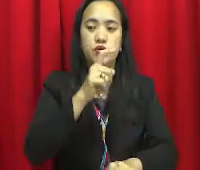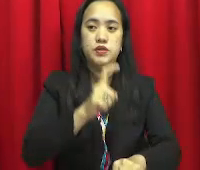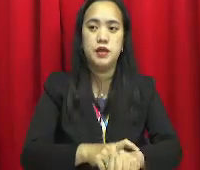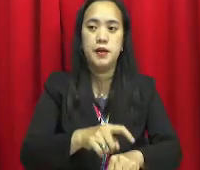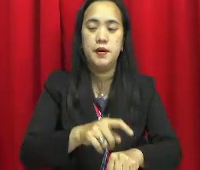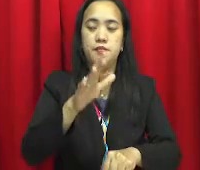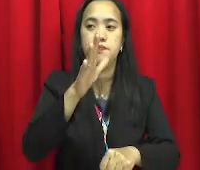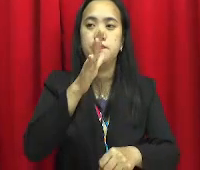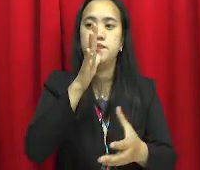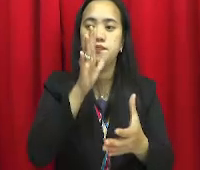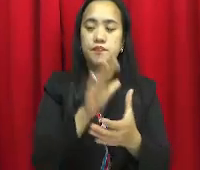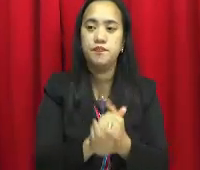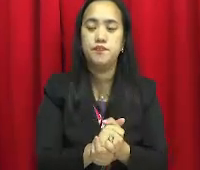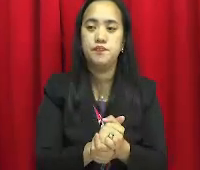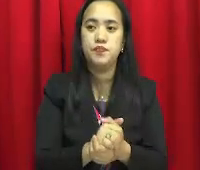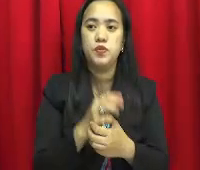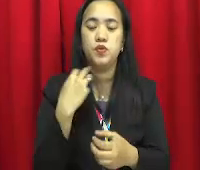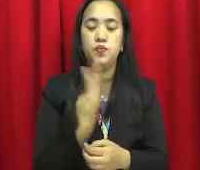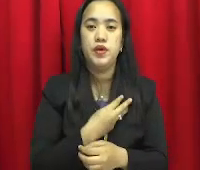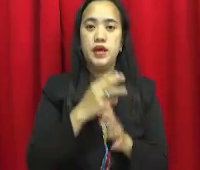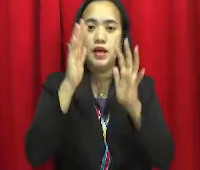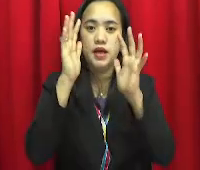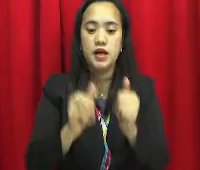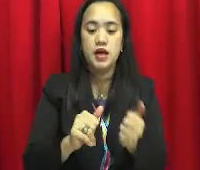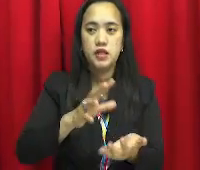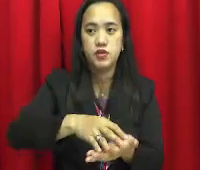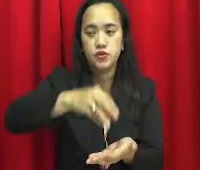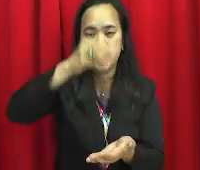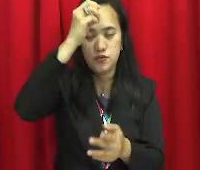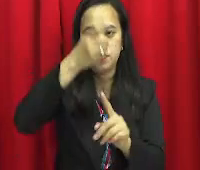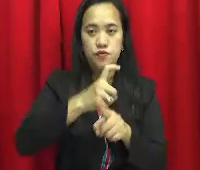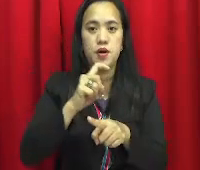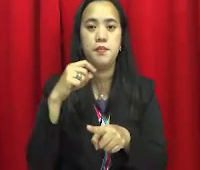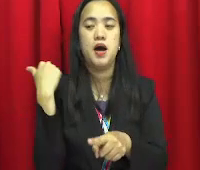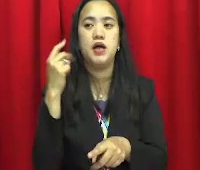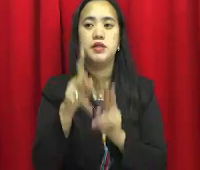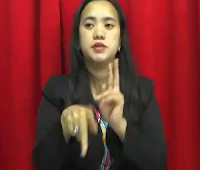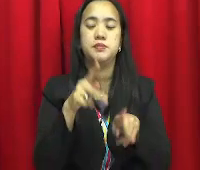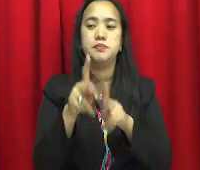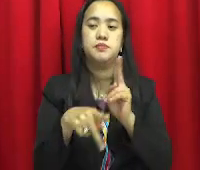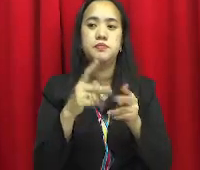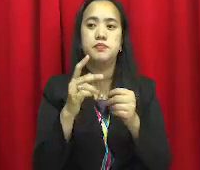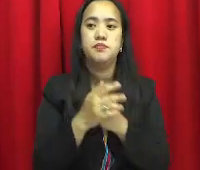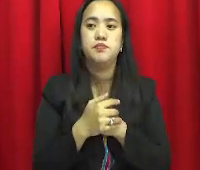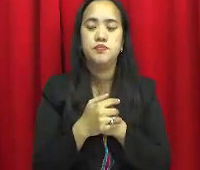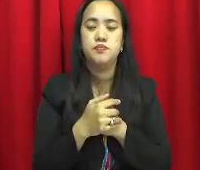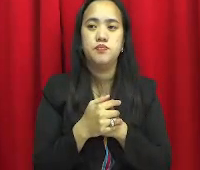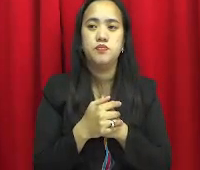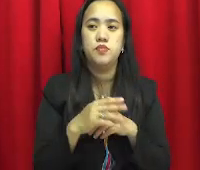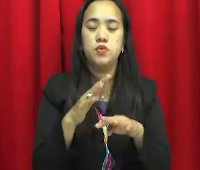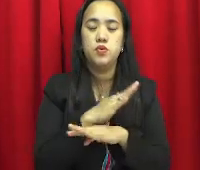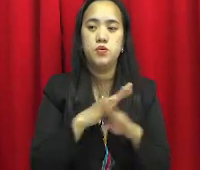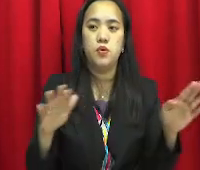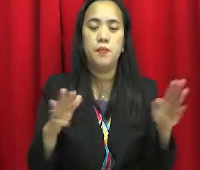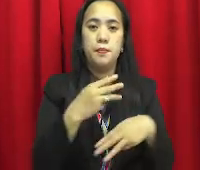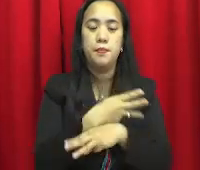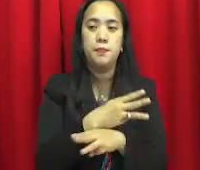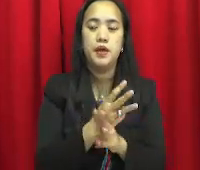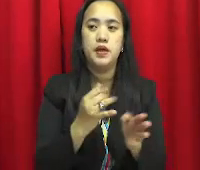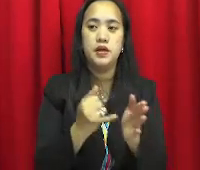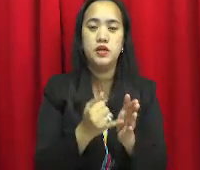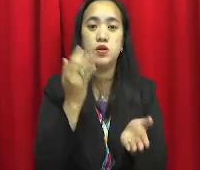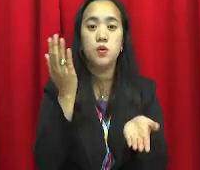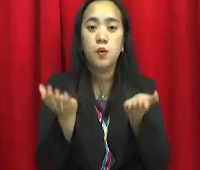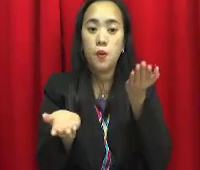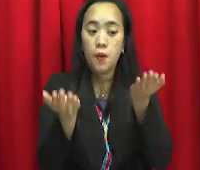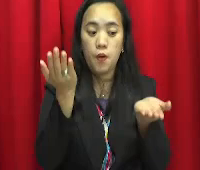natututo tayo from each other. Kasi kunwari, di ba, kung kinukumpara, di ba sabi nga huwag tayong magkumpara. Dun sa pagkukumpara natin